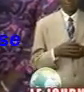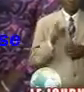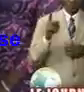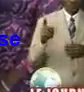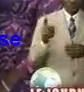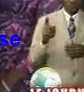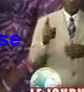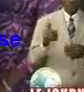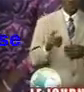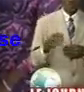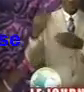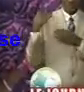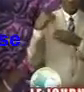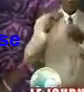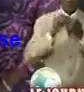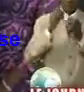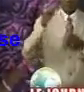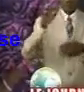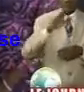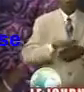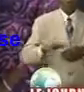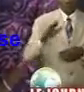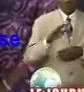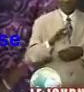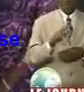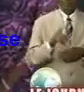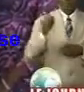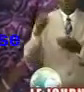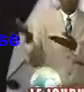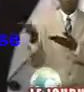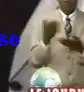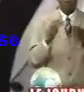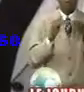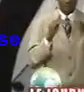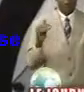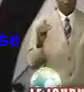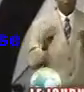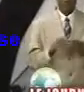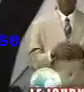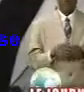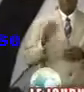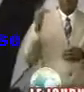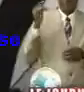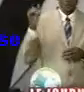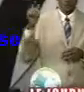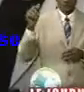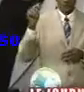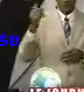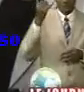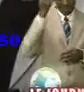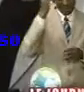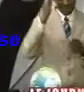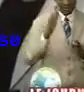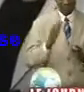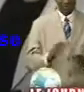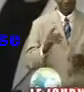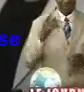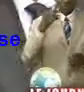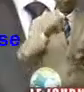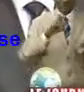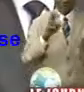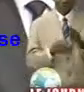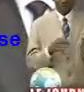Kabange, garant de la nation, artisan de la paix et initiateur de la révolution de